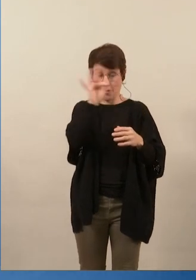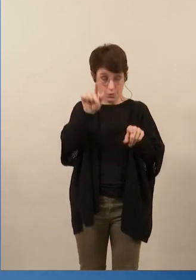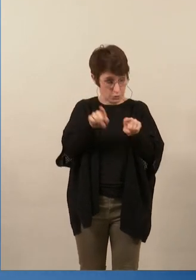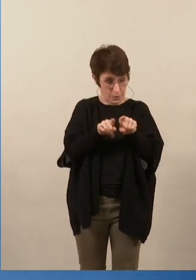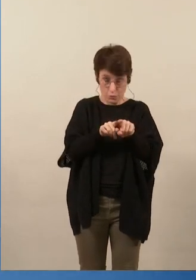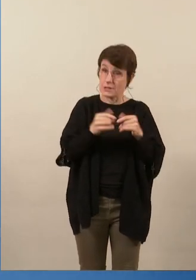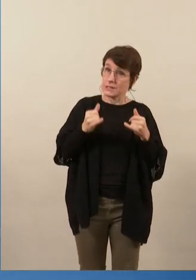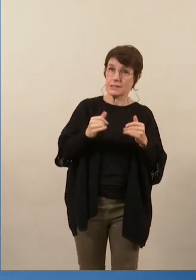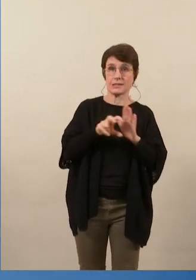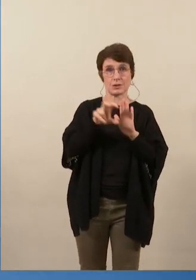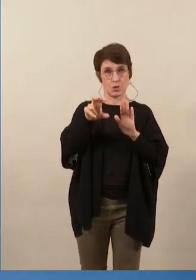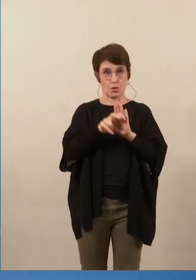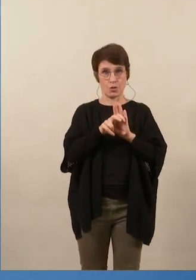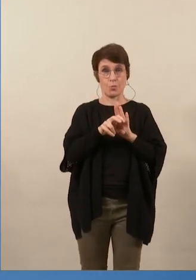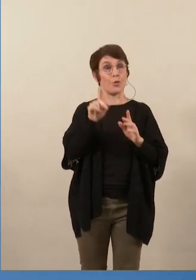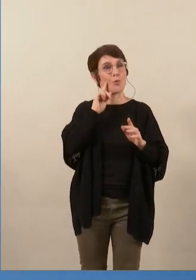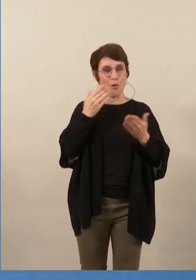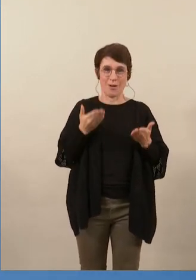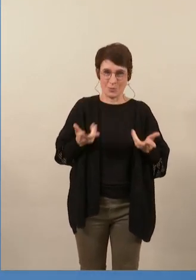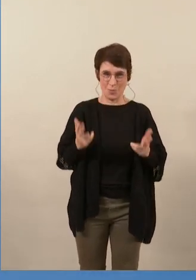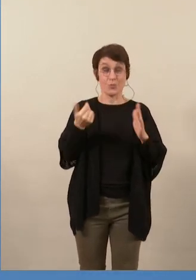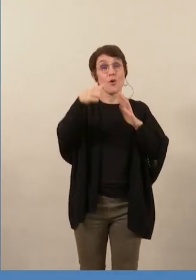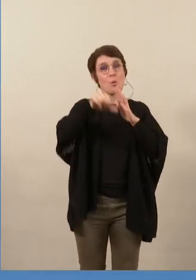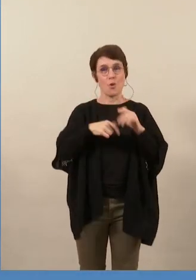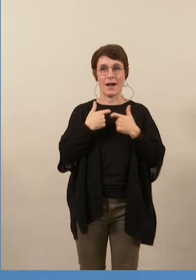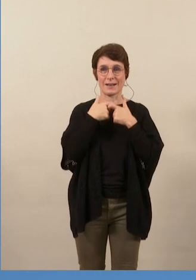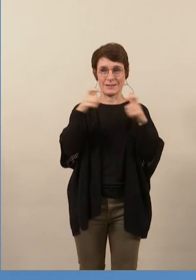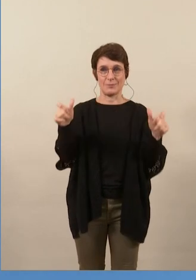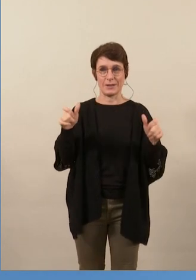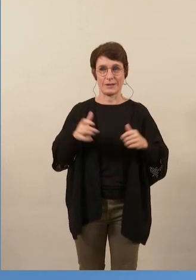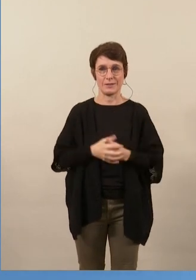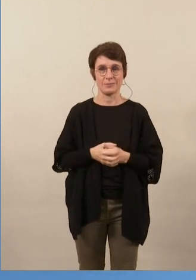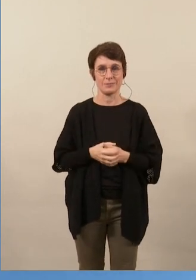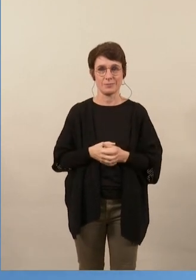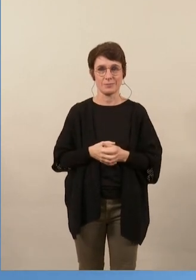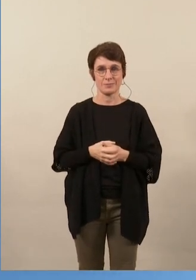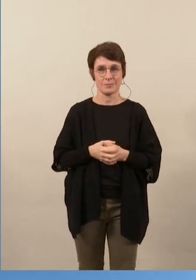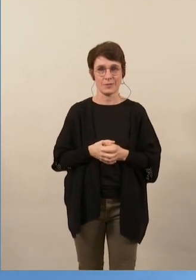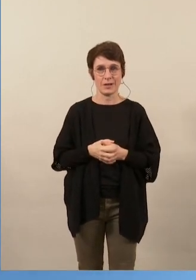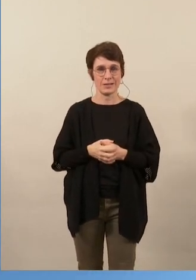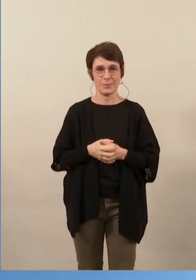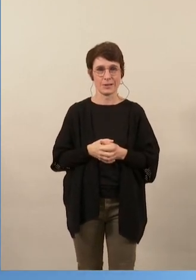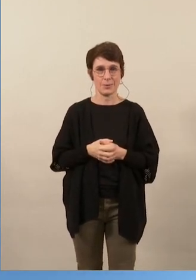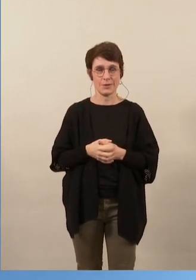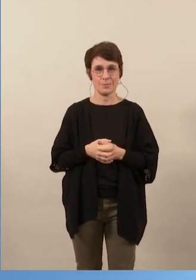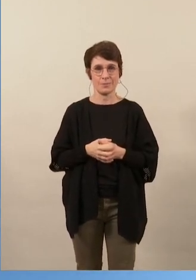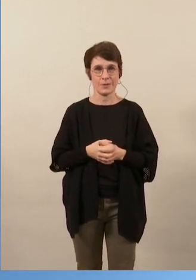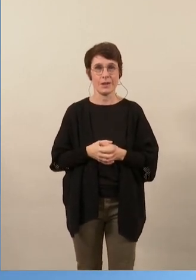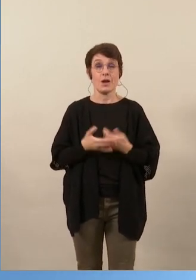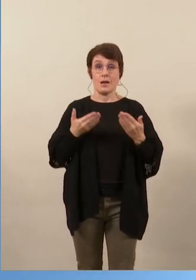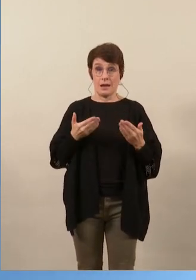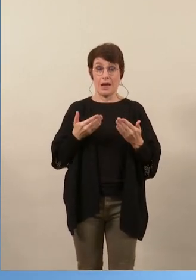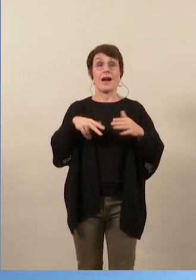déroulant dans le cadre du Mois de l'accessibilité nous sommes toujours dans ces 80 ans à quelques